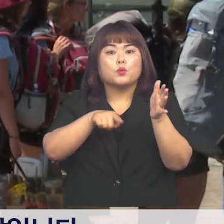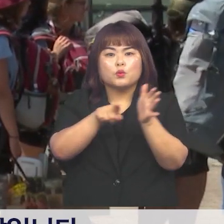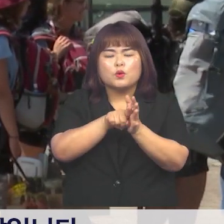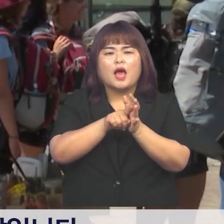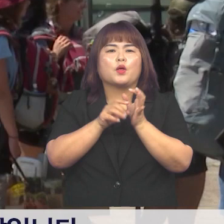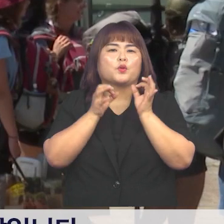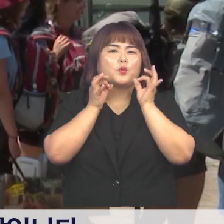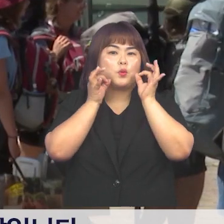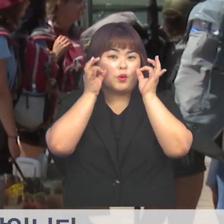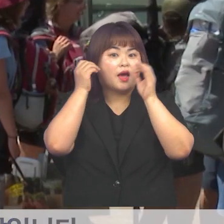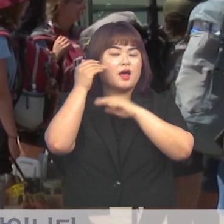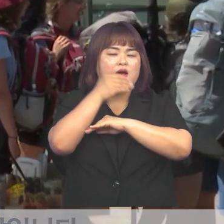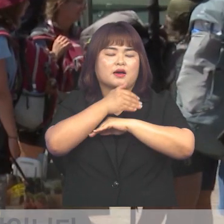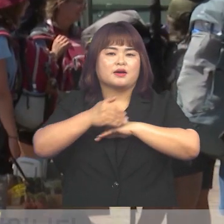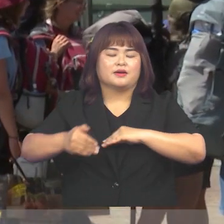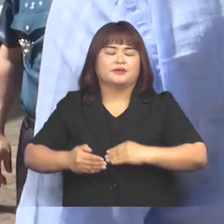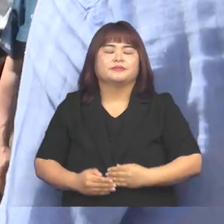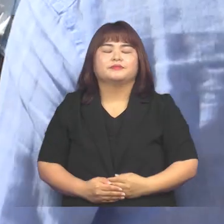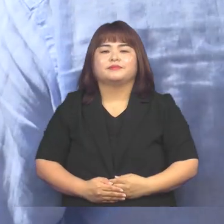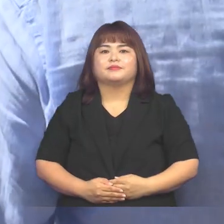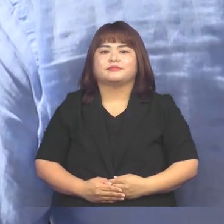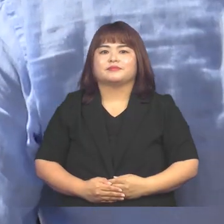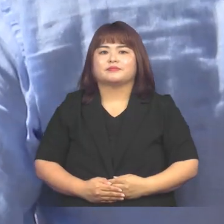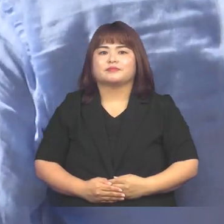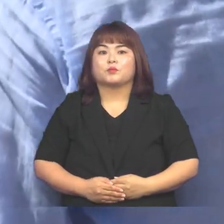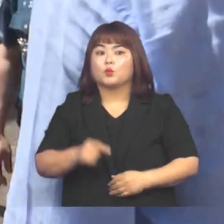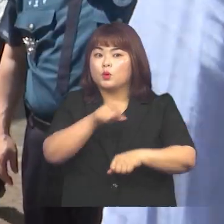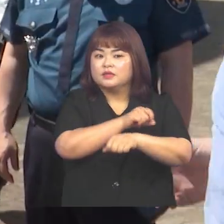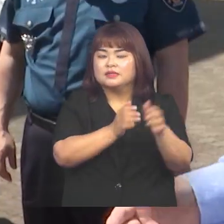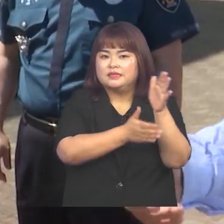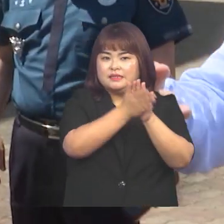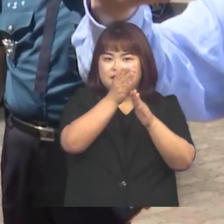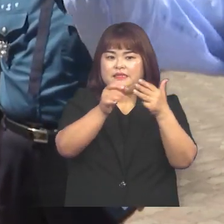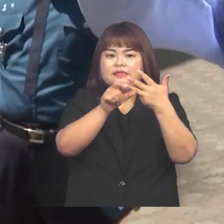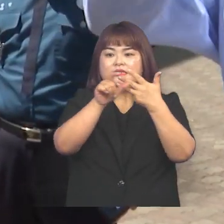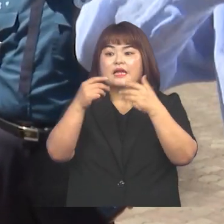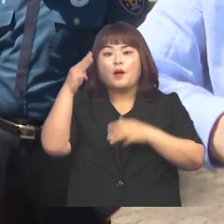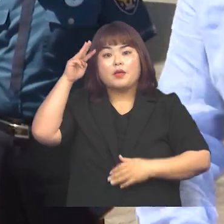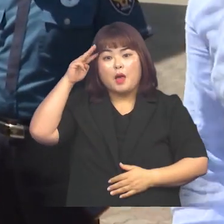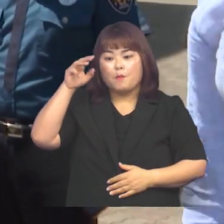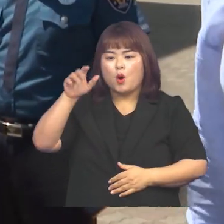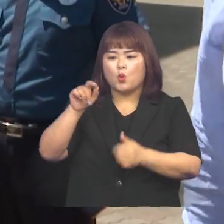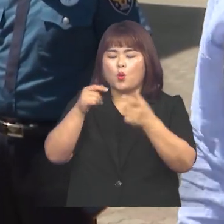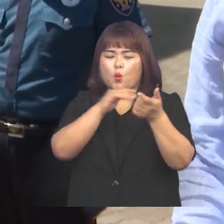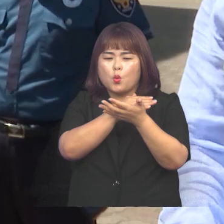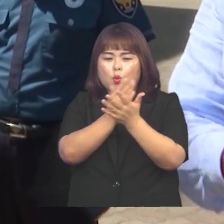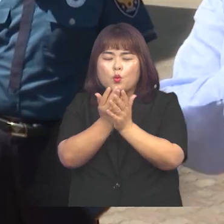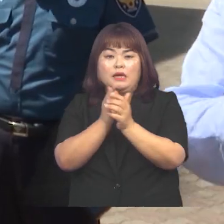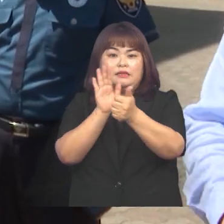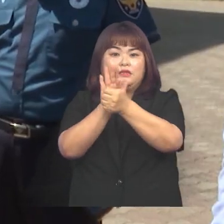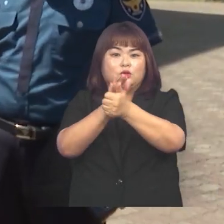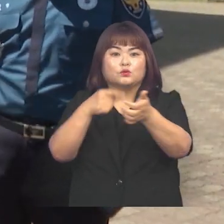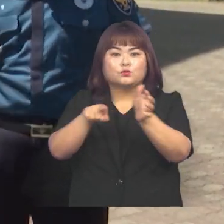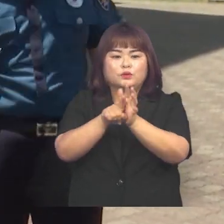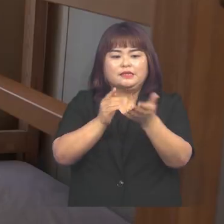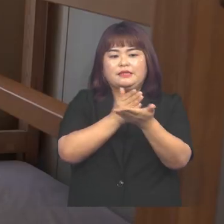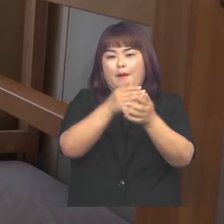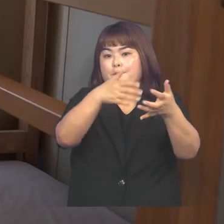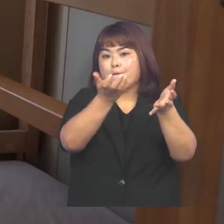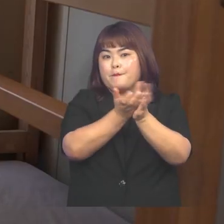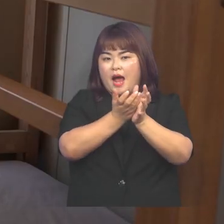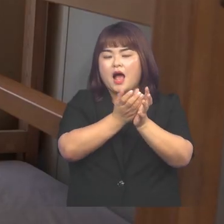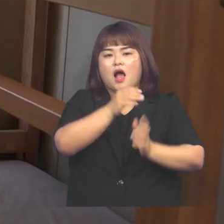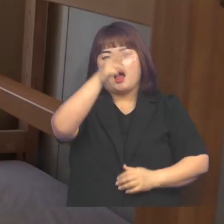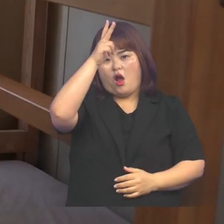않도록 조치를 취할 생각입니다. 용인특례시는 잼버리 종합지원 대책반을 구성한 뒤 경찰, 소방